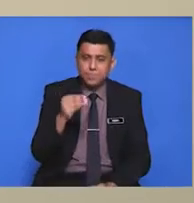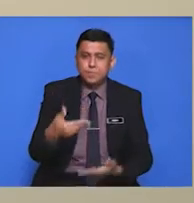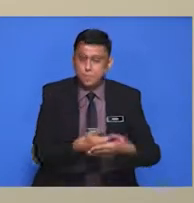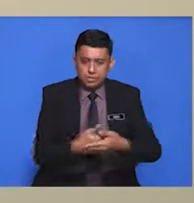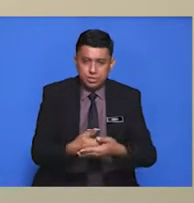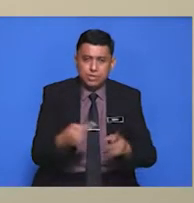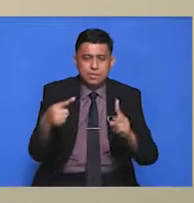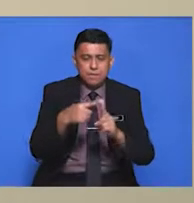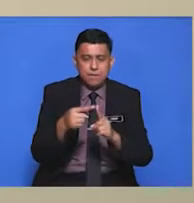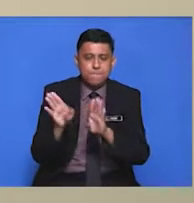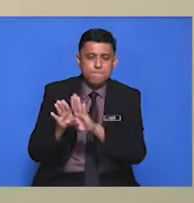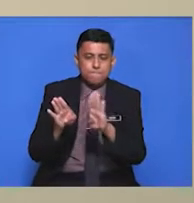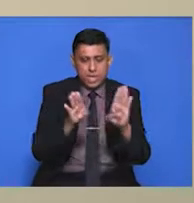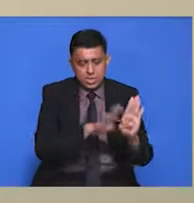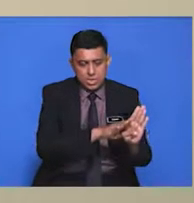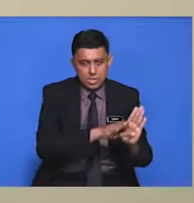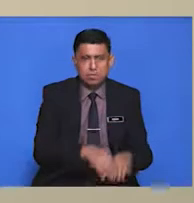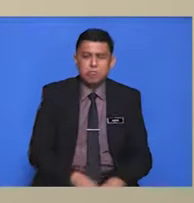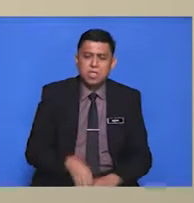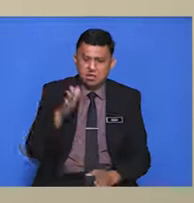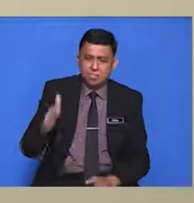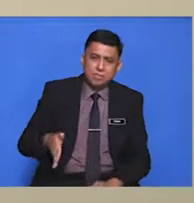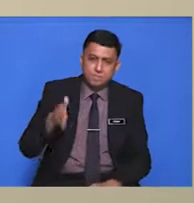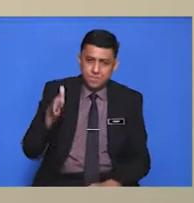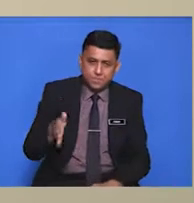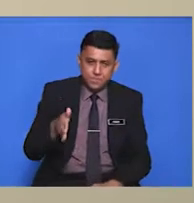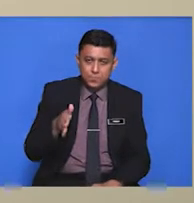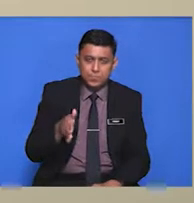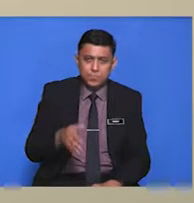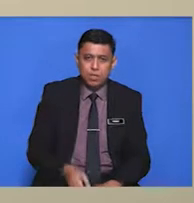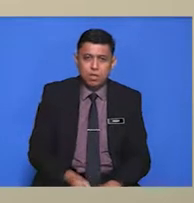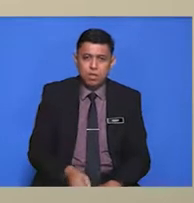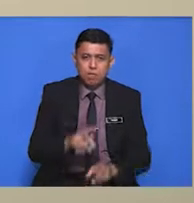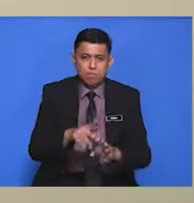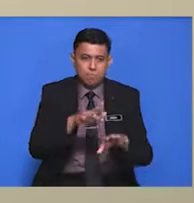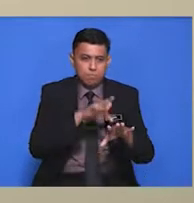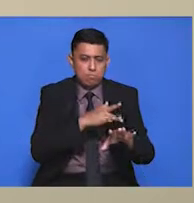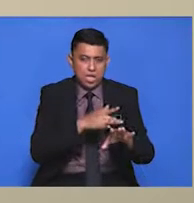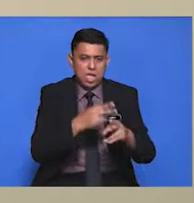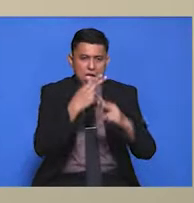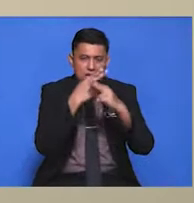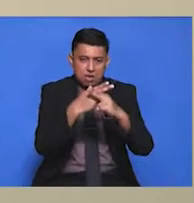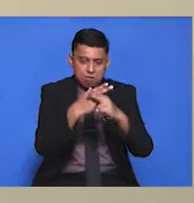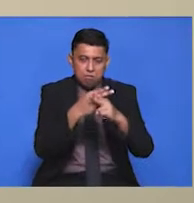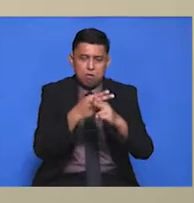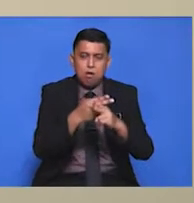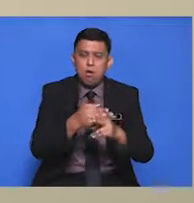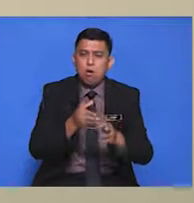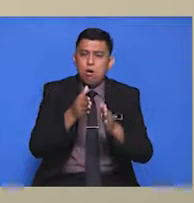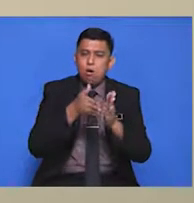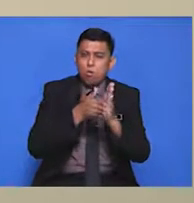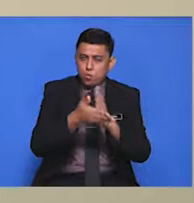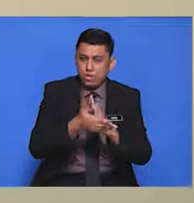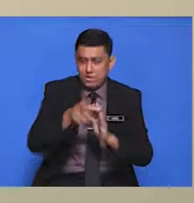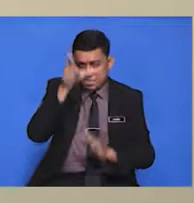Setibanya mereka sekeluarga di stesen kereta api, mereka dijerkah dan dihalang oleh seorang lelaki yang bernama